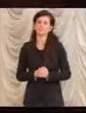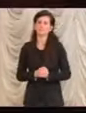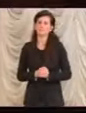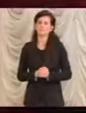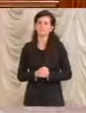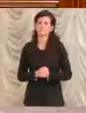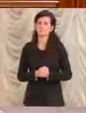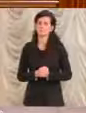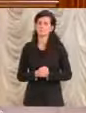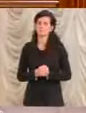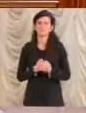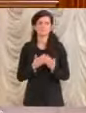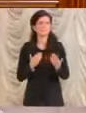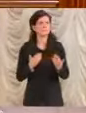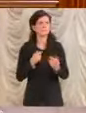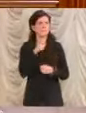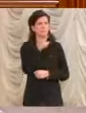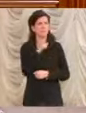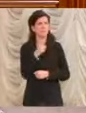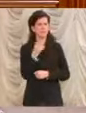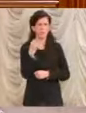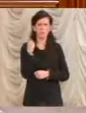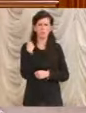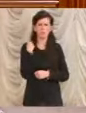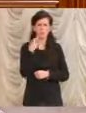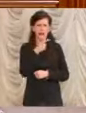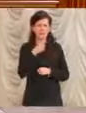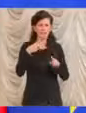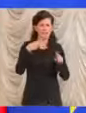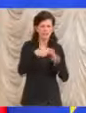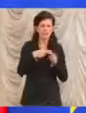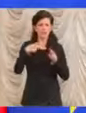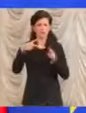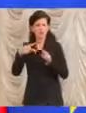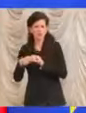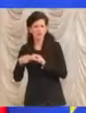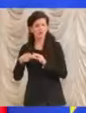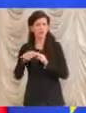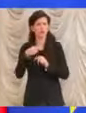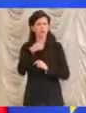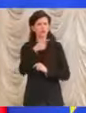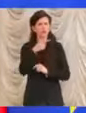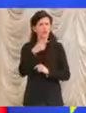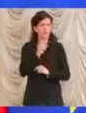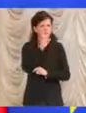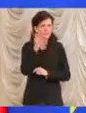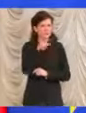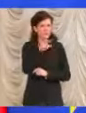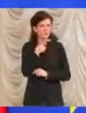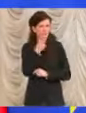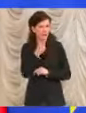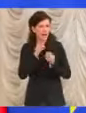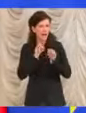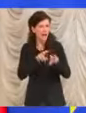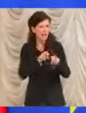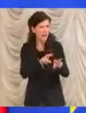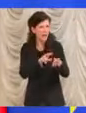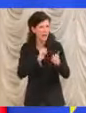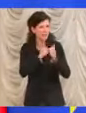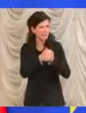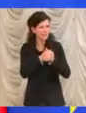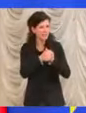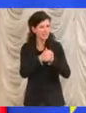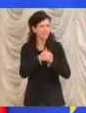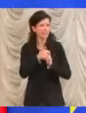guardi la sua domanda si è interrotta quando a un certo punto non so ha parlato di atleti si è